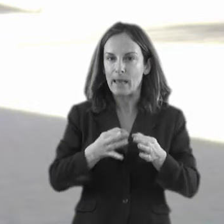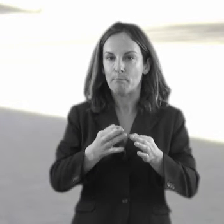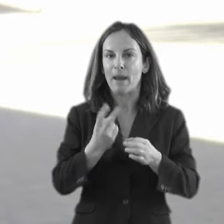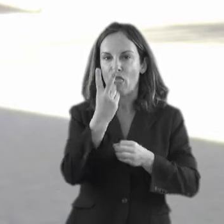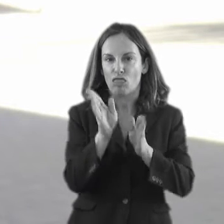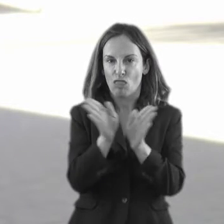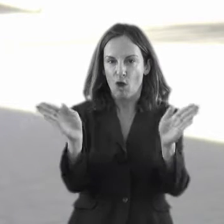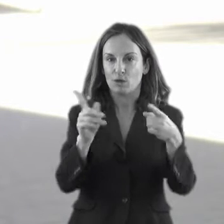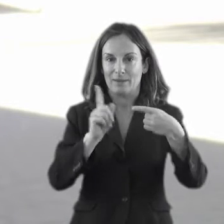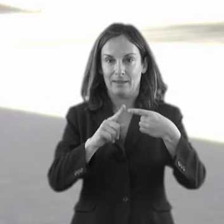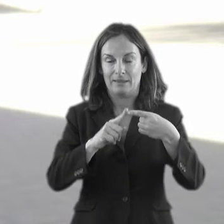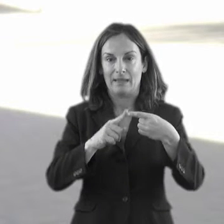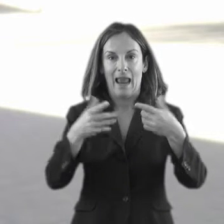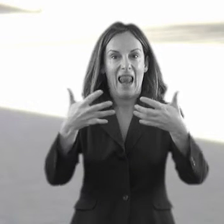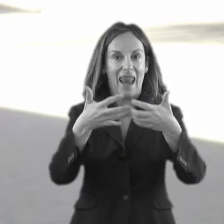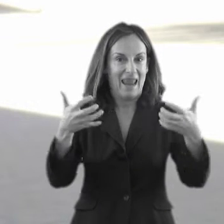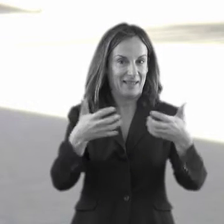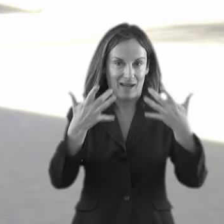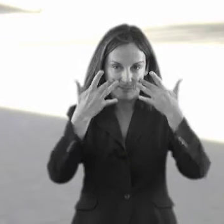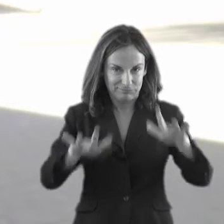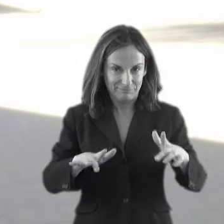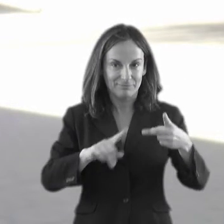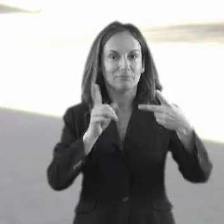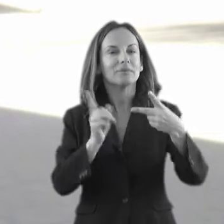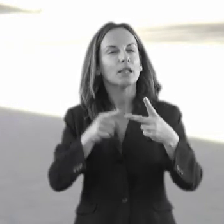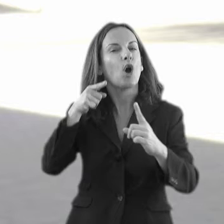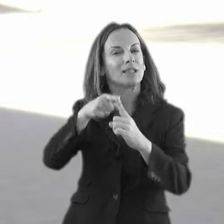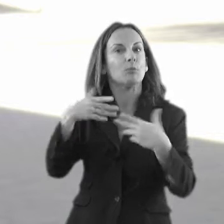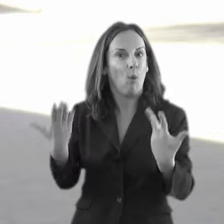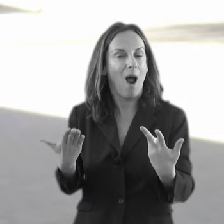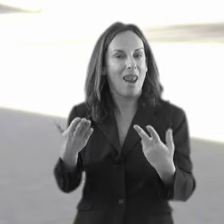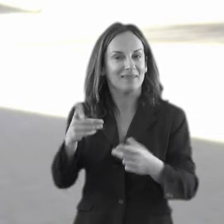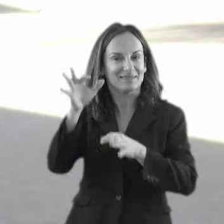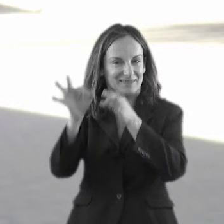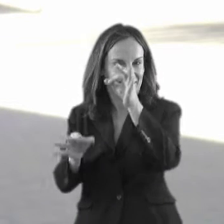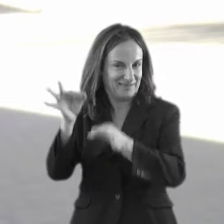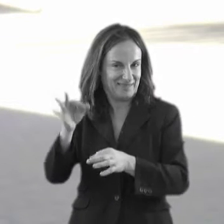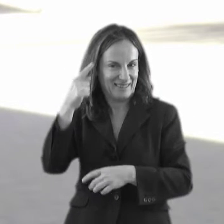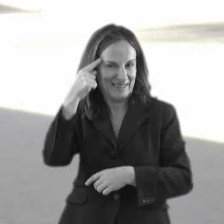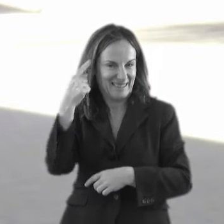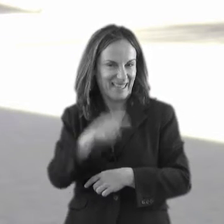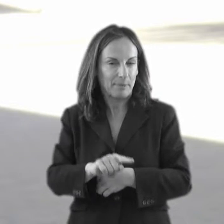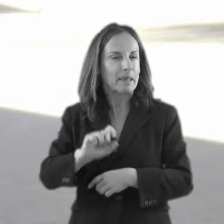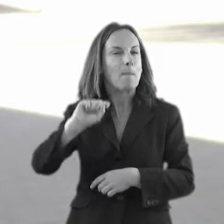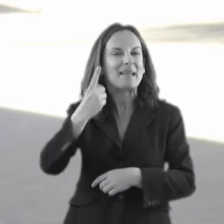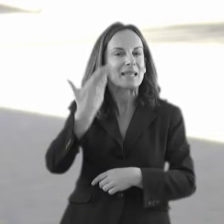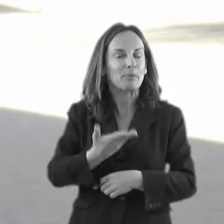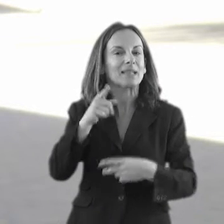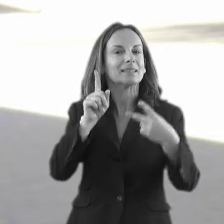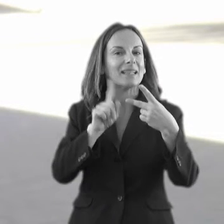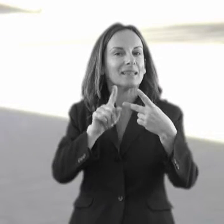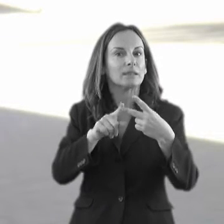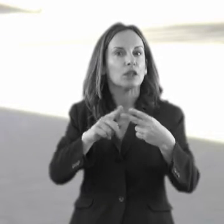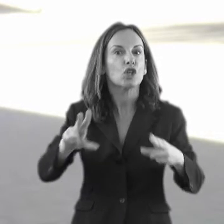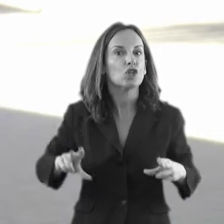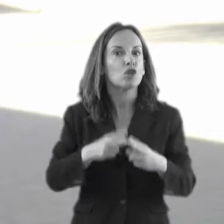són la lletra de la llei i l'esperit de la llei. Això la gent que ha estudiat dret ho sap. Llavors, el que és més important és l'esperit.